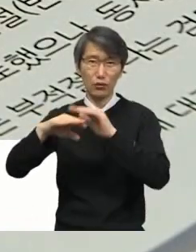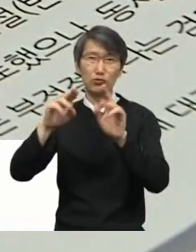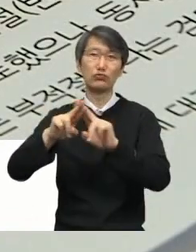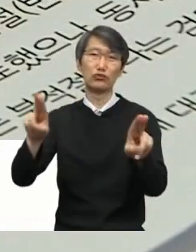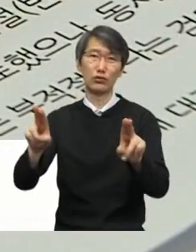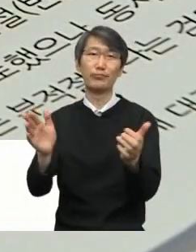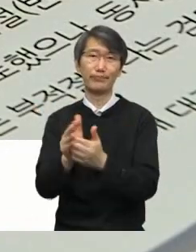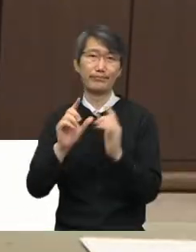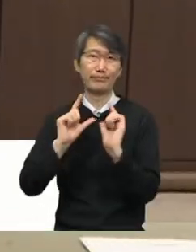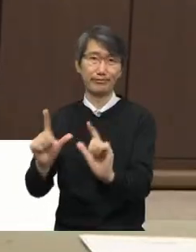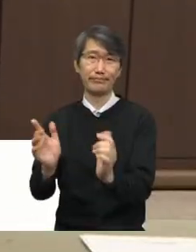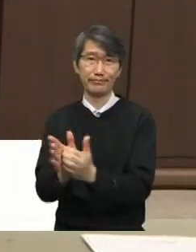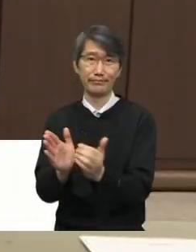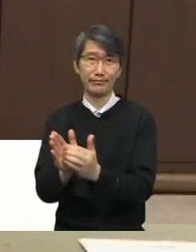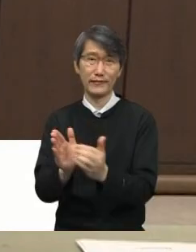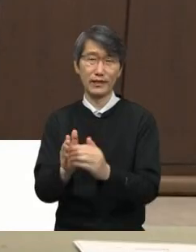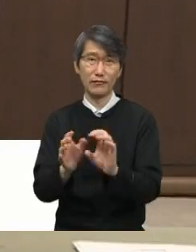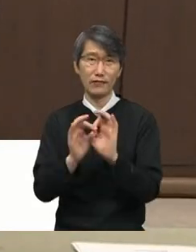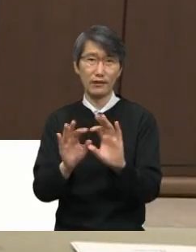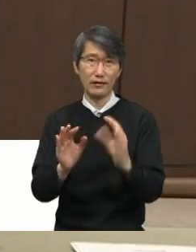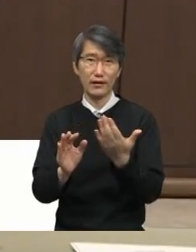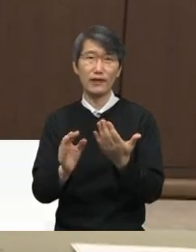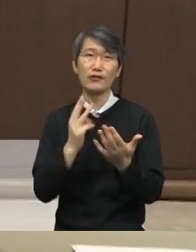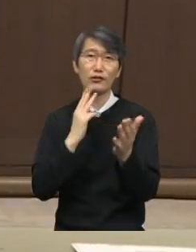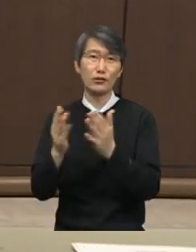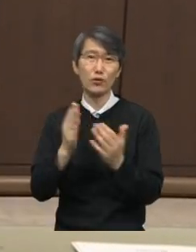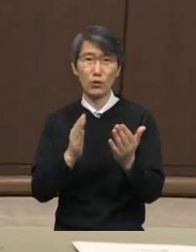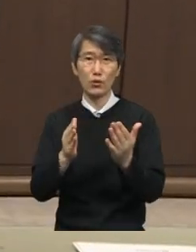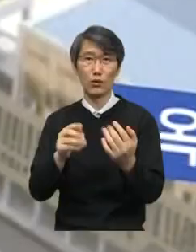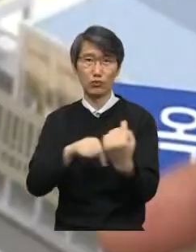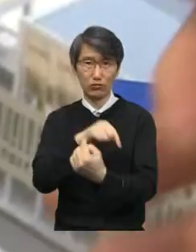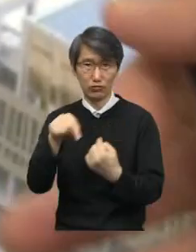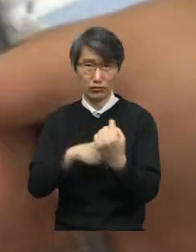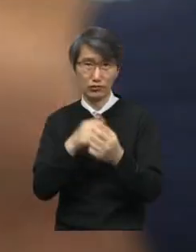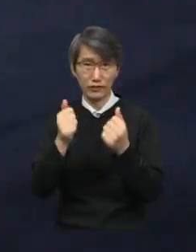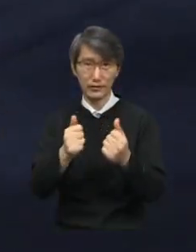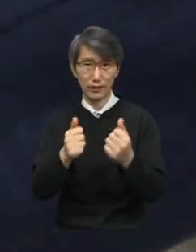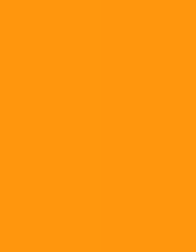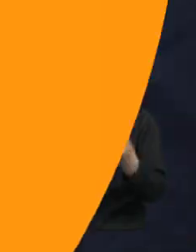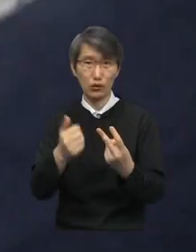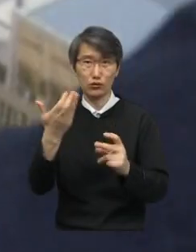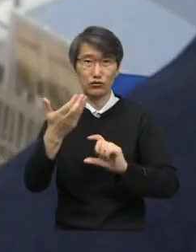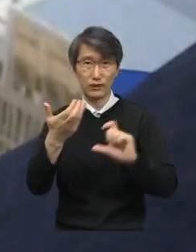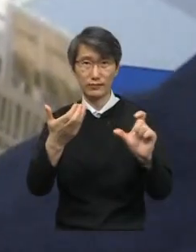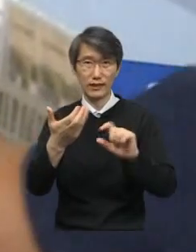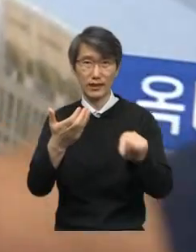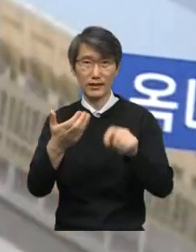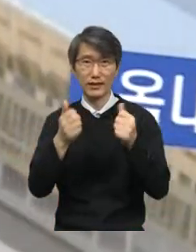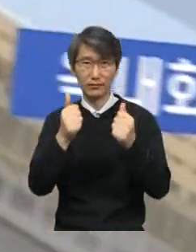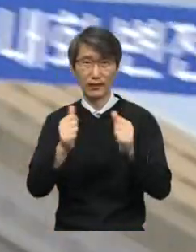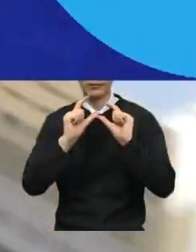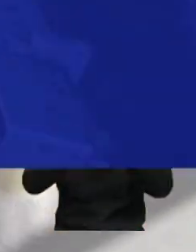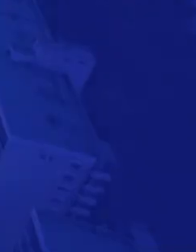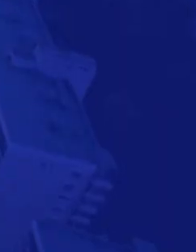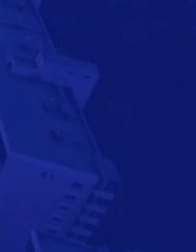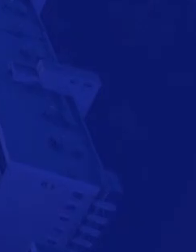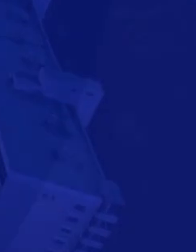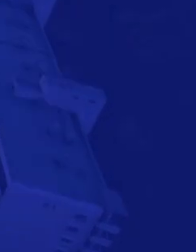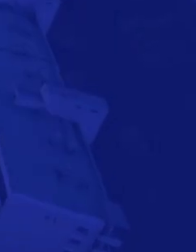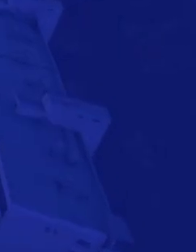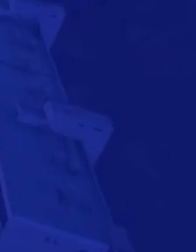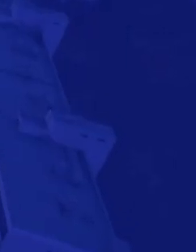부러워한 상태입니다 한편 이와 관련된 경기도 행정심판위원회의 재결은 90일 이내에 내려지게 됩니다